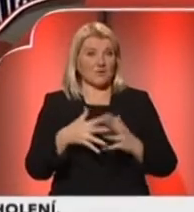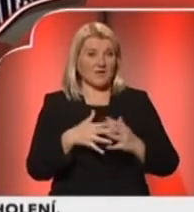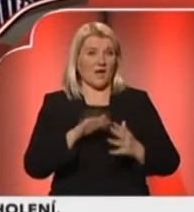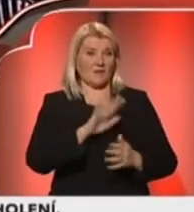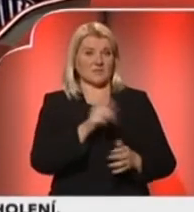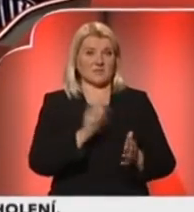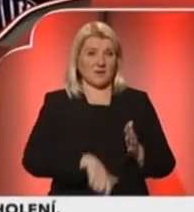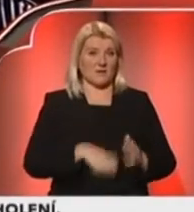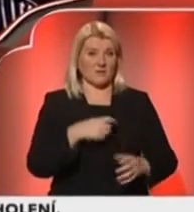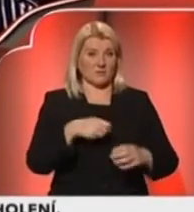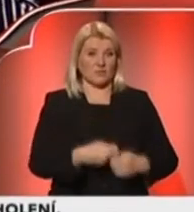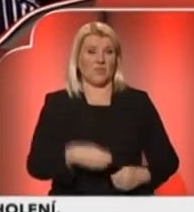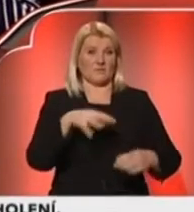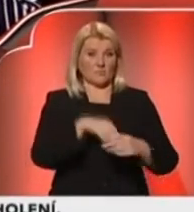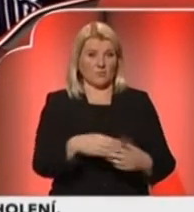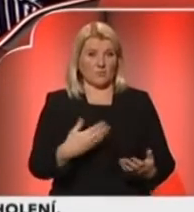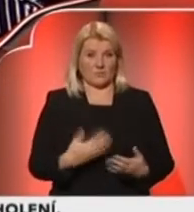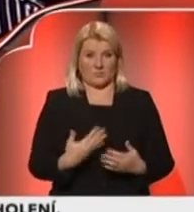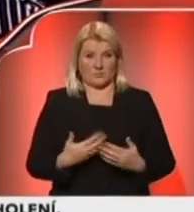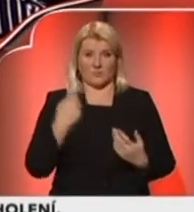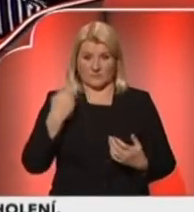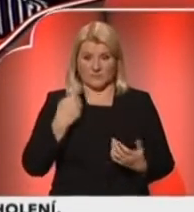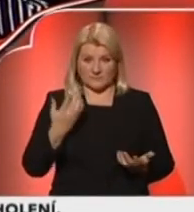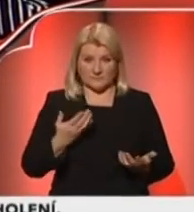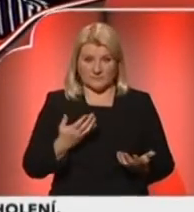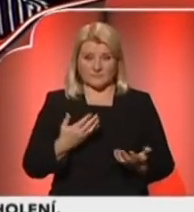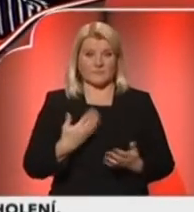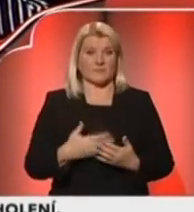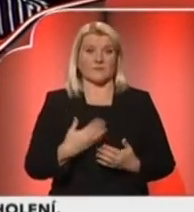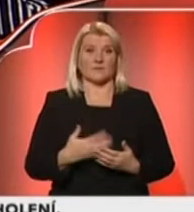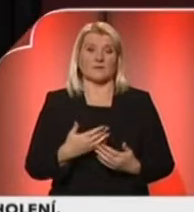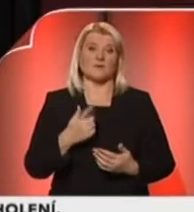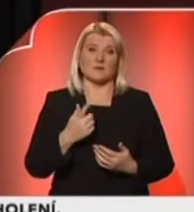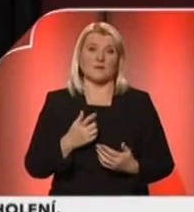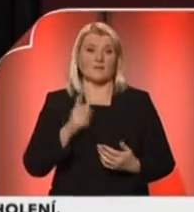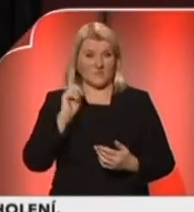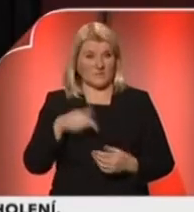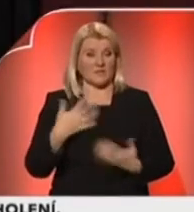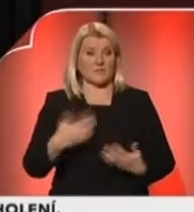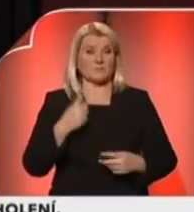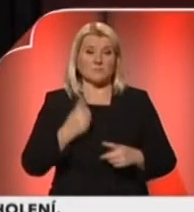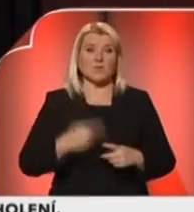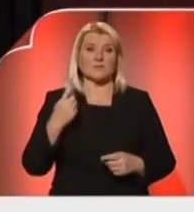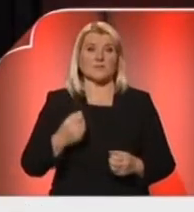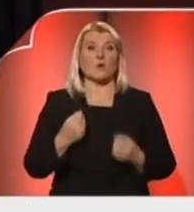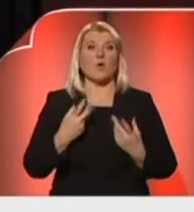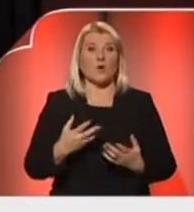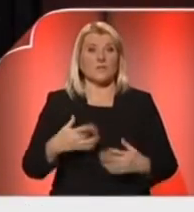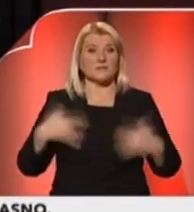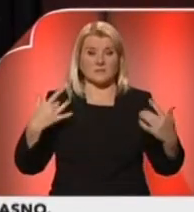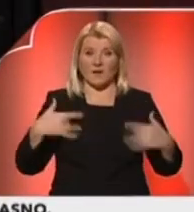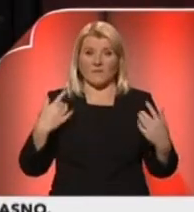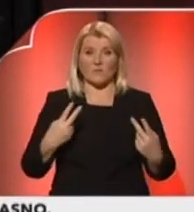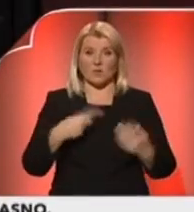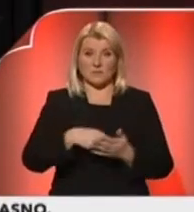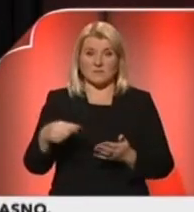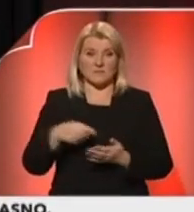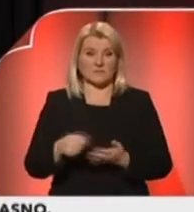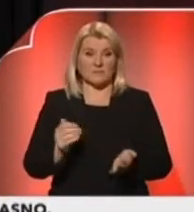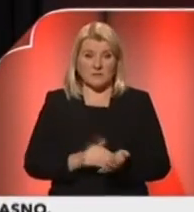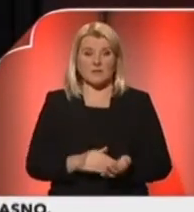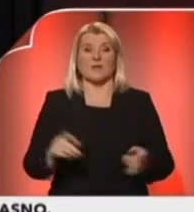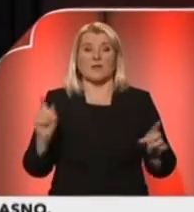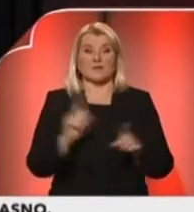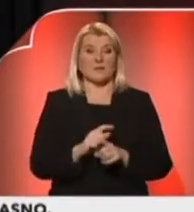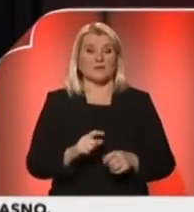ve Středočeském kraji. Když se vrátím k těm částkám, umíte vy teď vyčíslit třeba, kolik vás to zdravotnictví stojí, jestli a